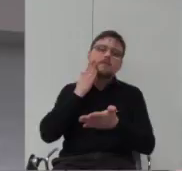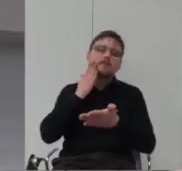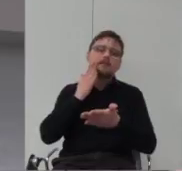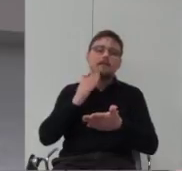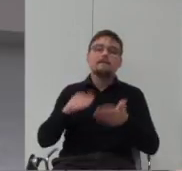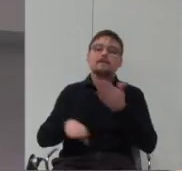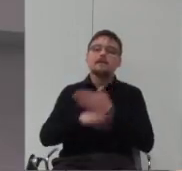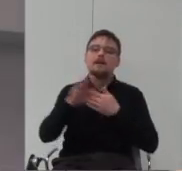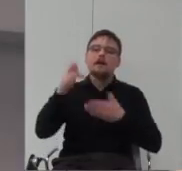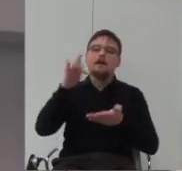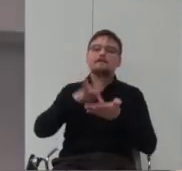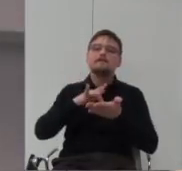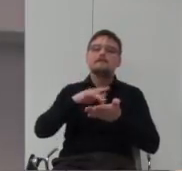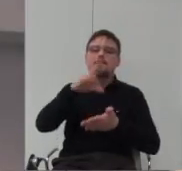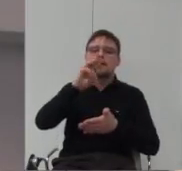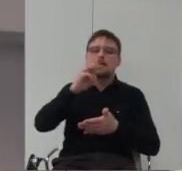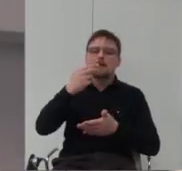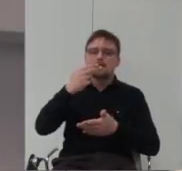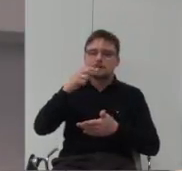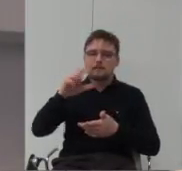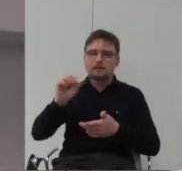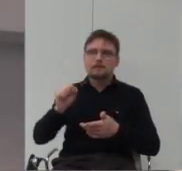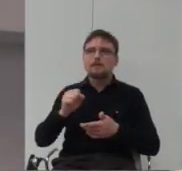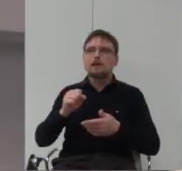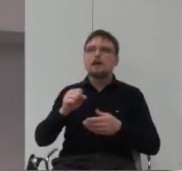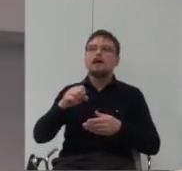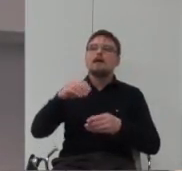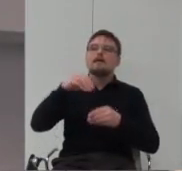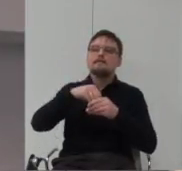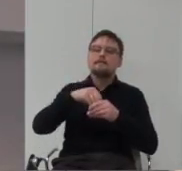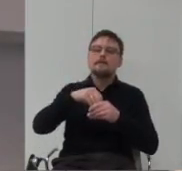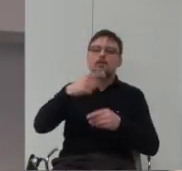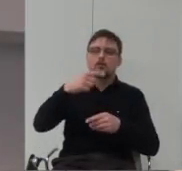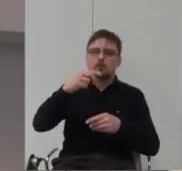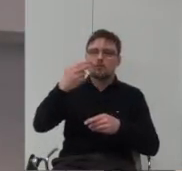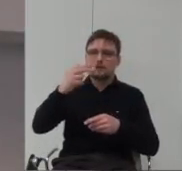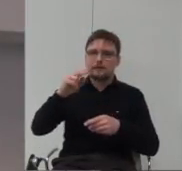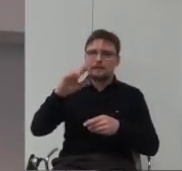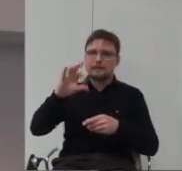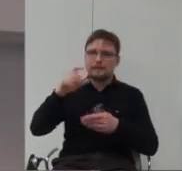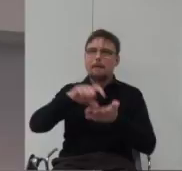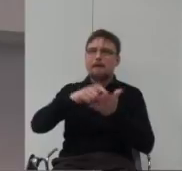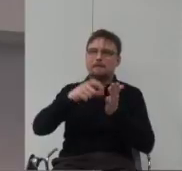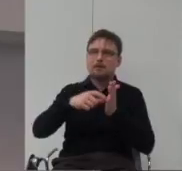No i poszukuje się innych form. No tutaj na Biennale też w Wenecji